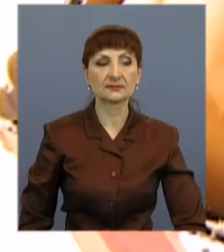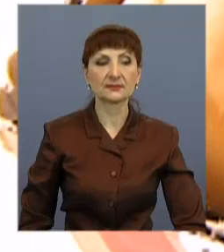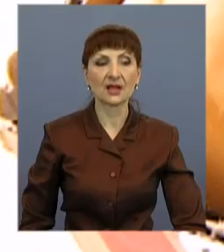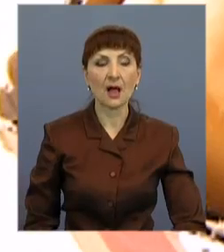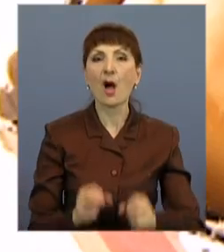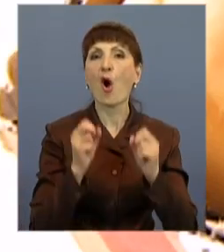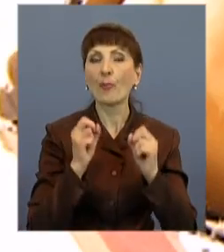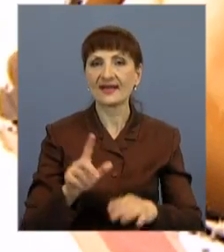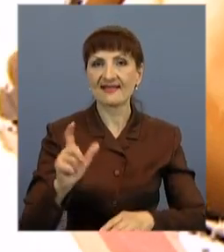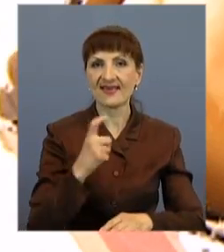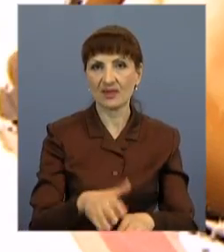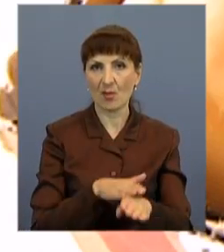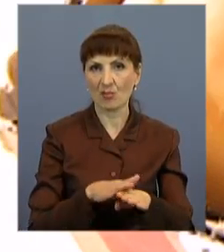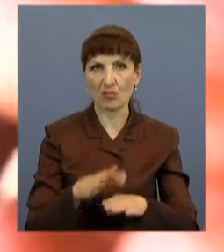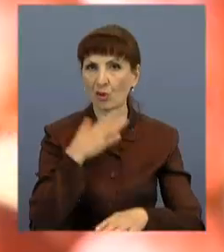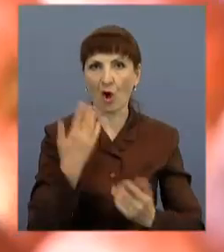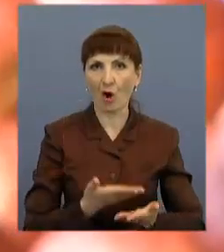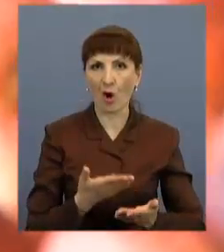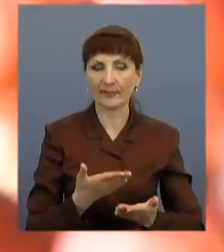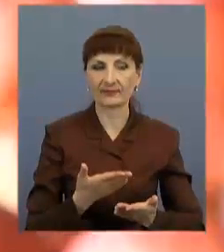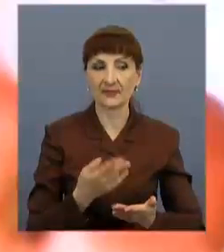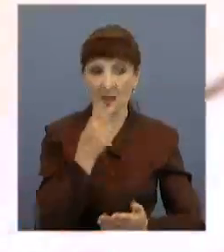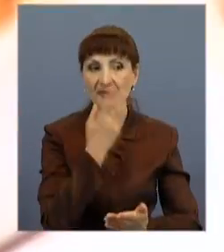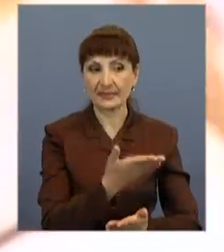Опасная концентрация нитратов. Вот.